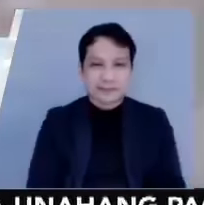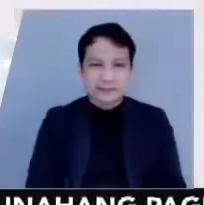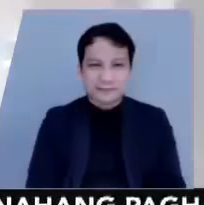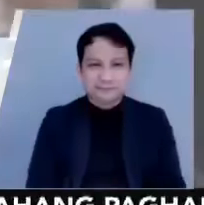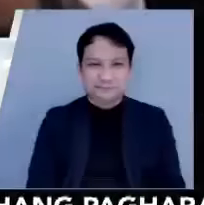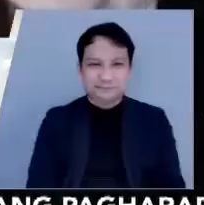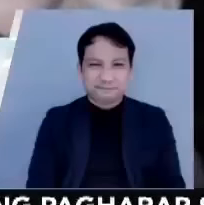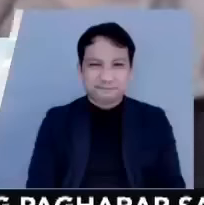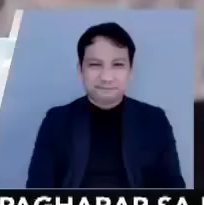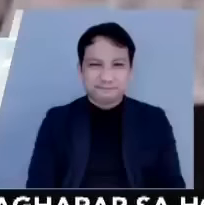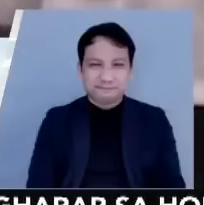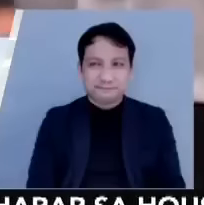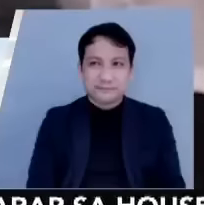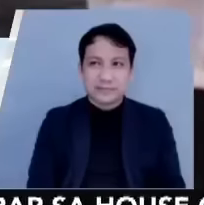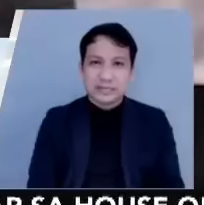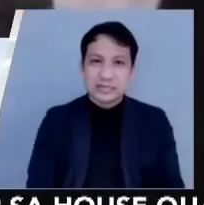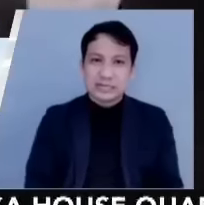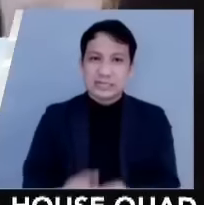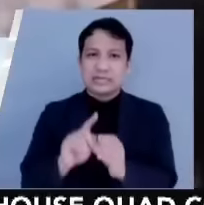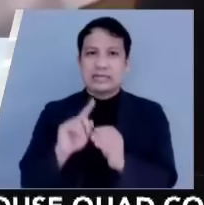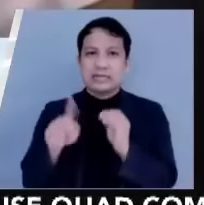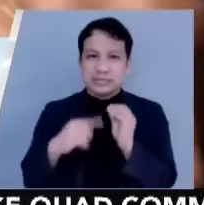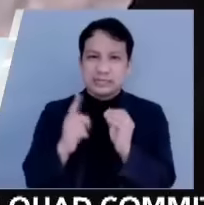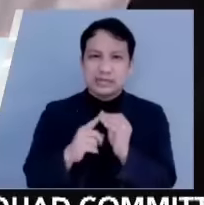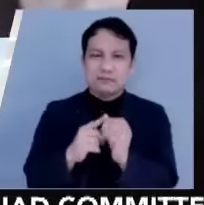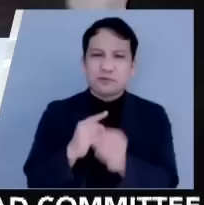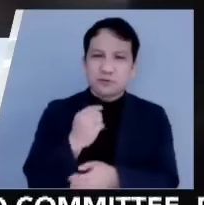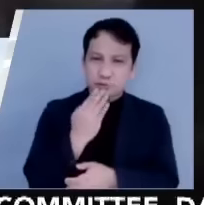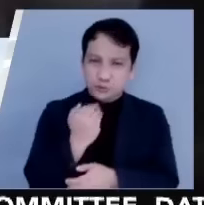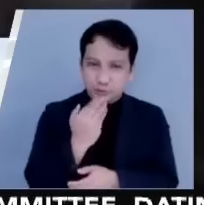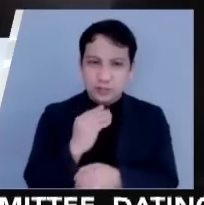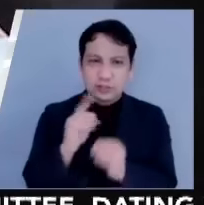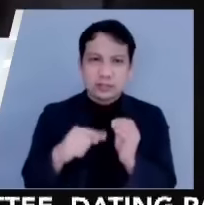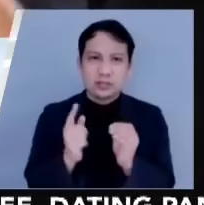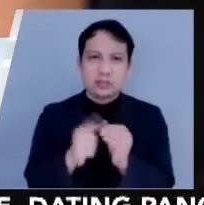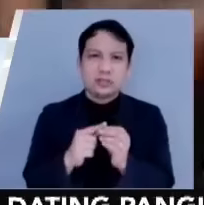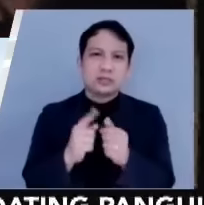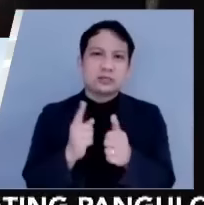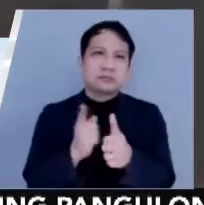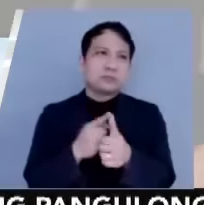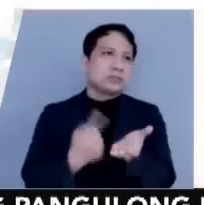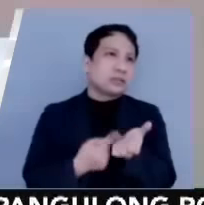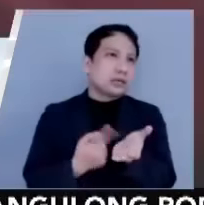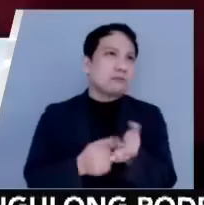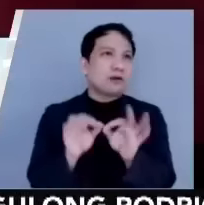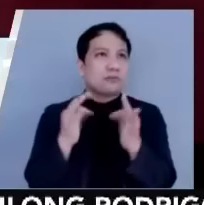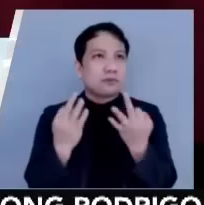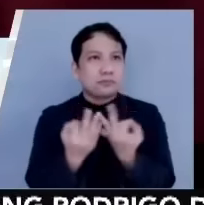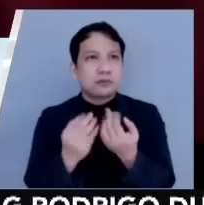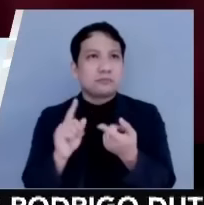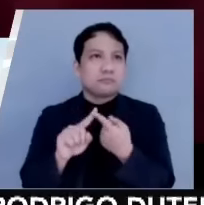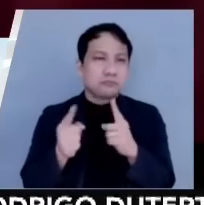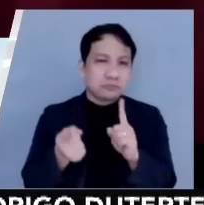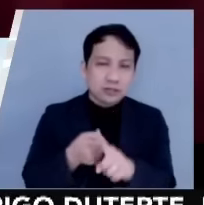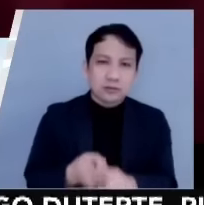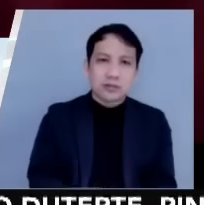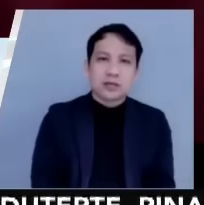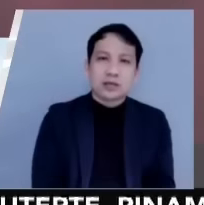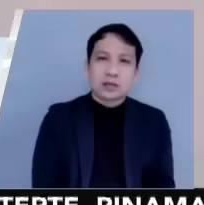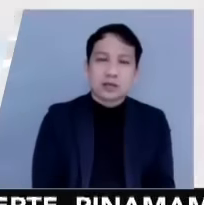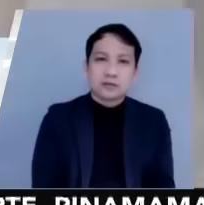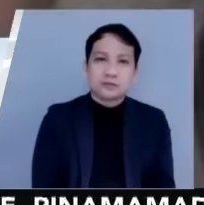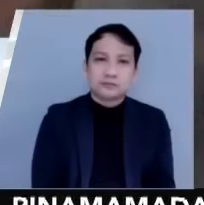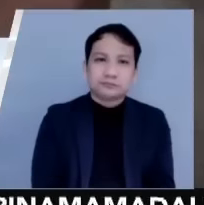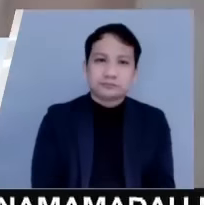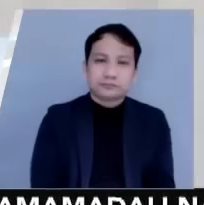It's not really about romance lang. It talks about family, it talks about friends. A future with no goodbyes.